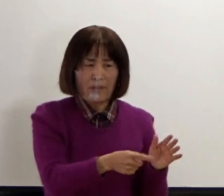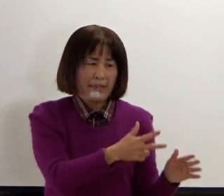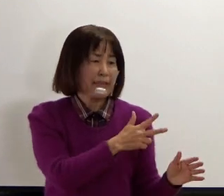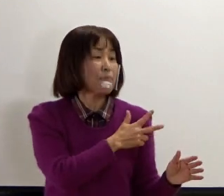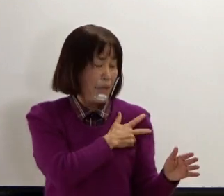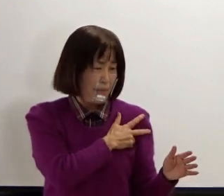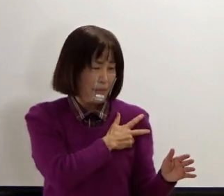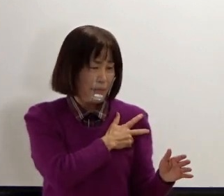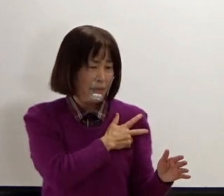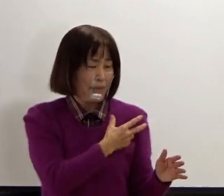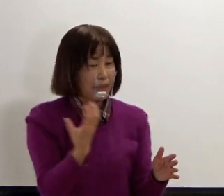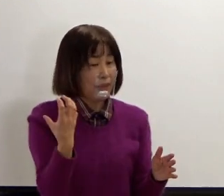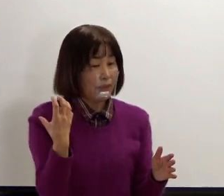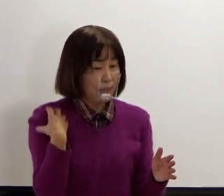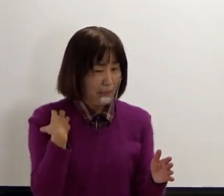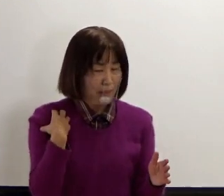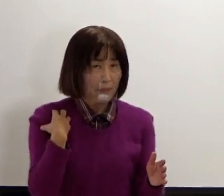まで、